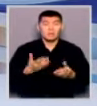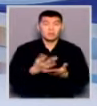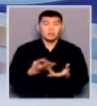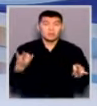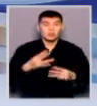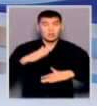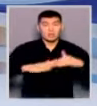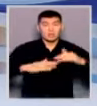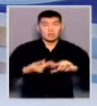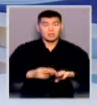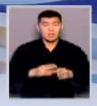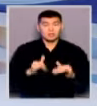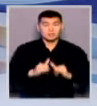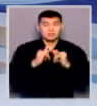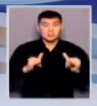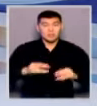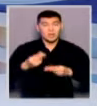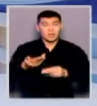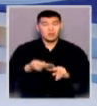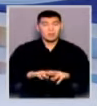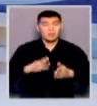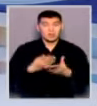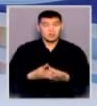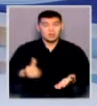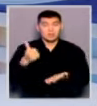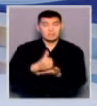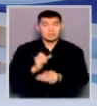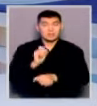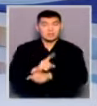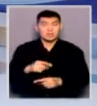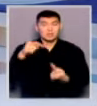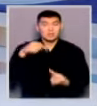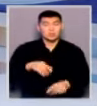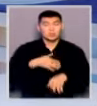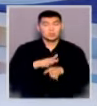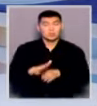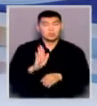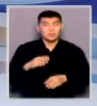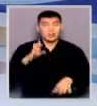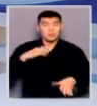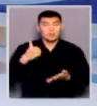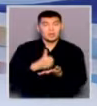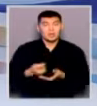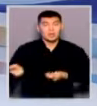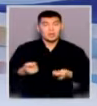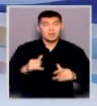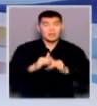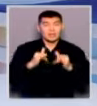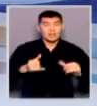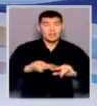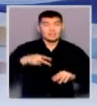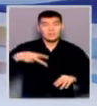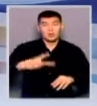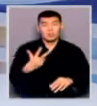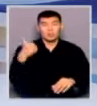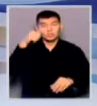қажетті мамандарды ынталандыруға жұмсалады. Бұл мемлекет басшысының тапсырмасына сәйкес жүзеге асырылмақ. Мемлекеттік басқаруды дамытудың